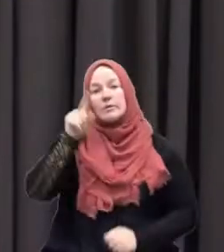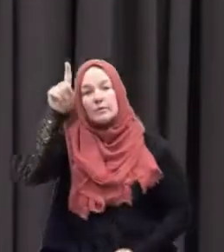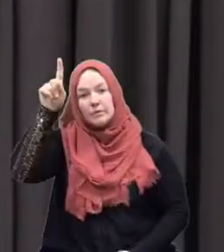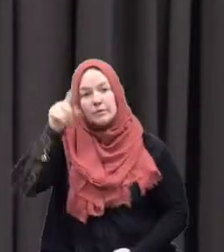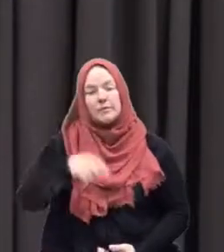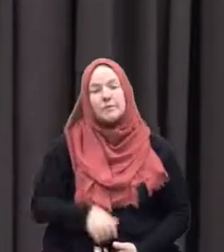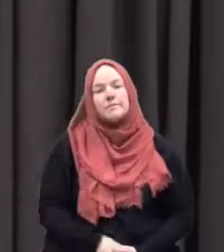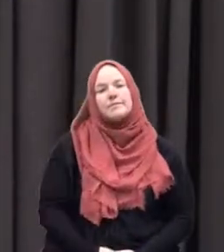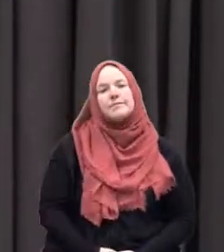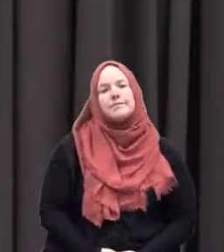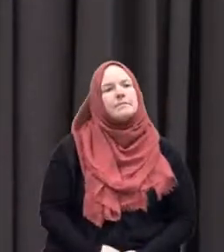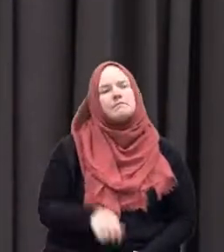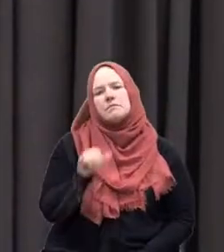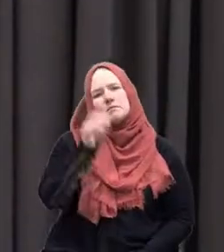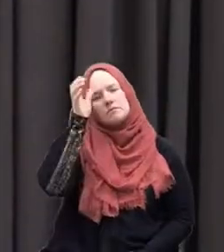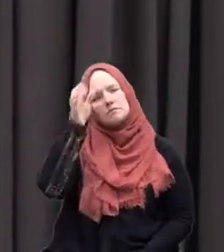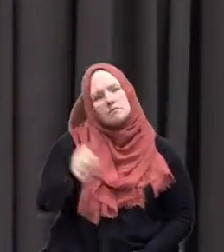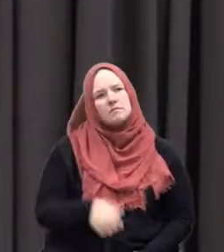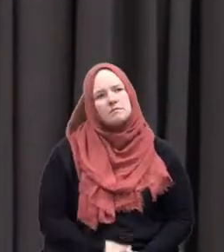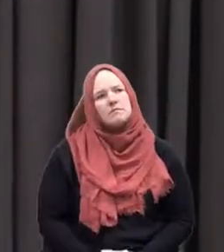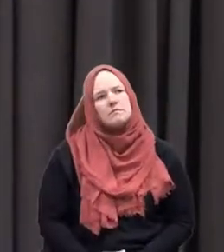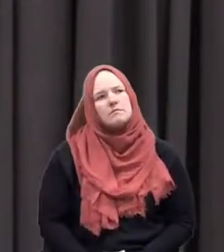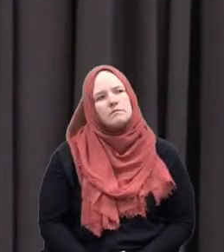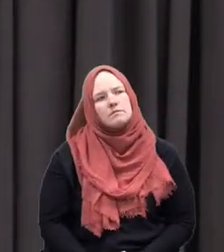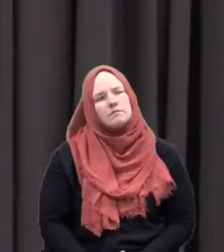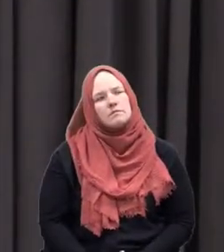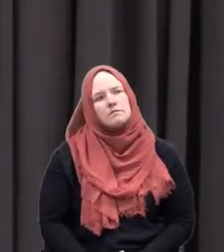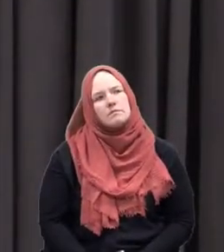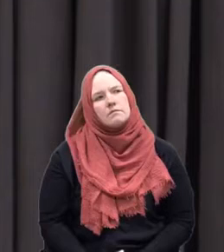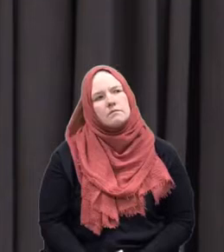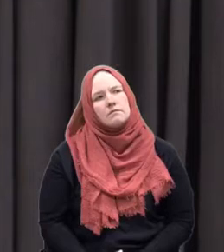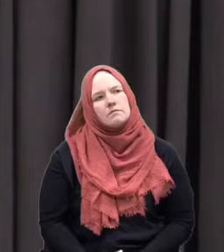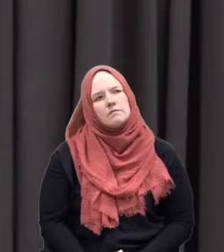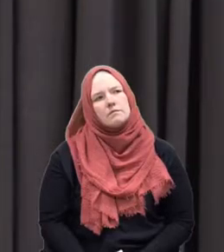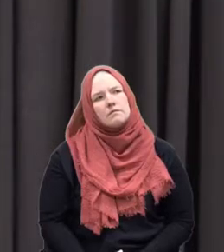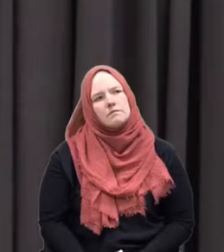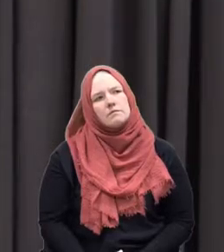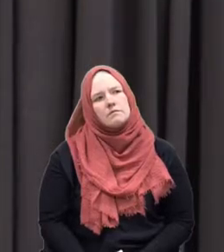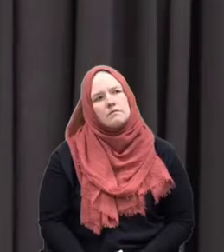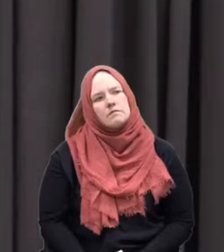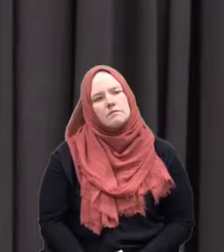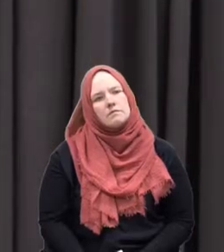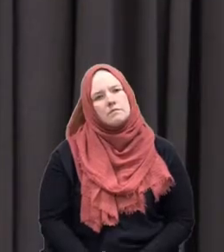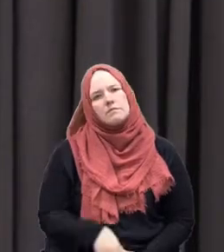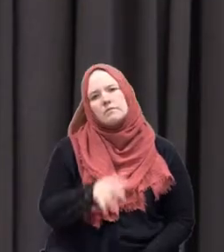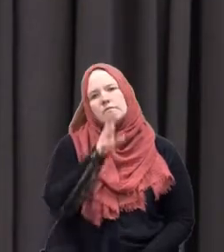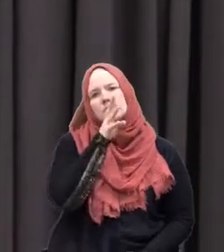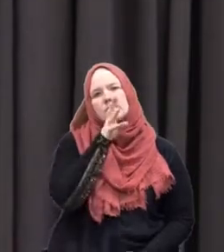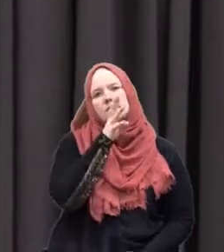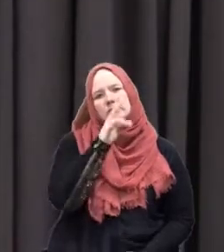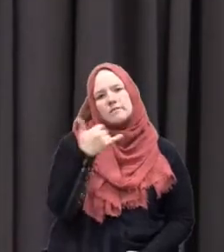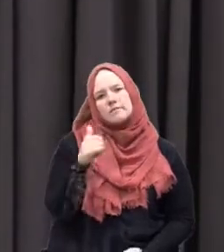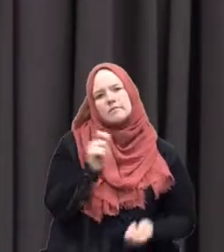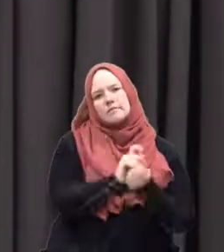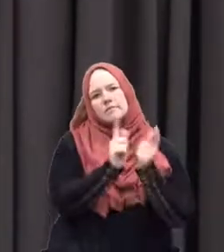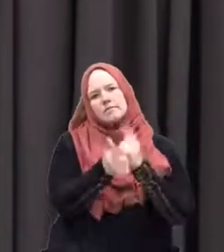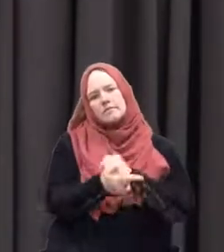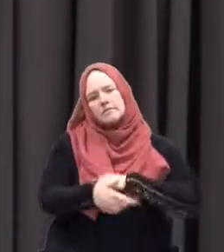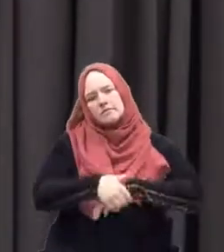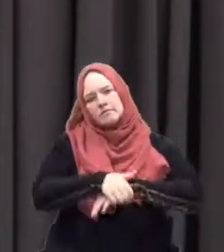also tells us, وَلَا تَكُونُ كَالَّذِينَ نَسُوا اللَّهَ فَأَنْسَاهُمْ أَنْفُسَهُمْ. نَسُوا